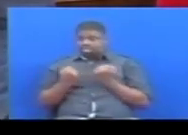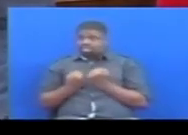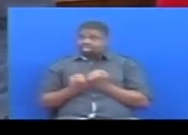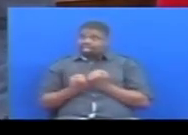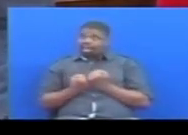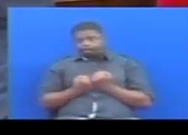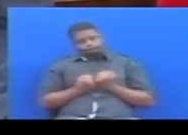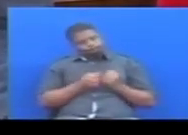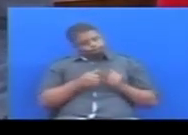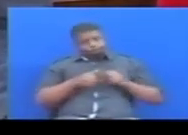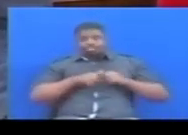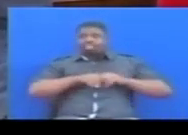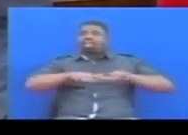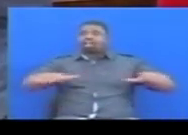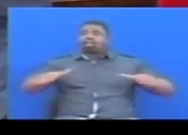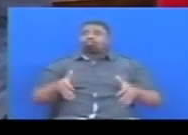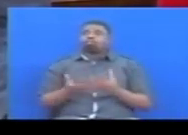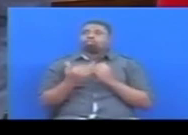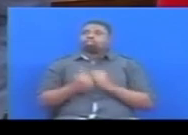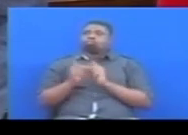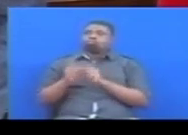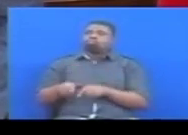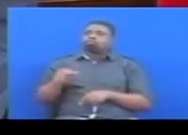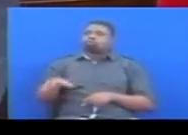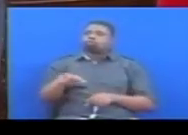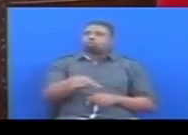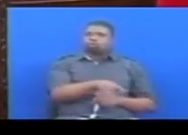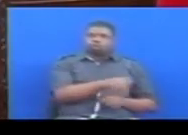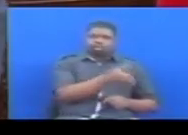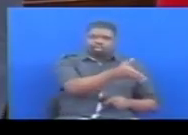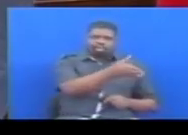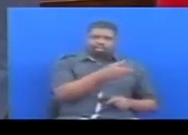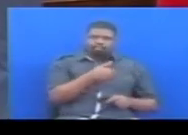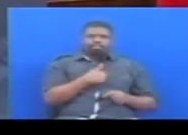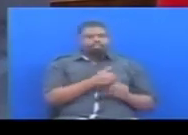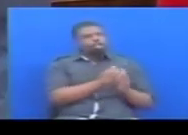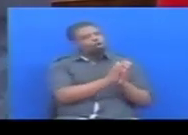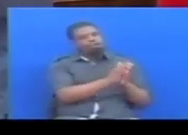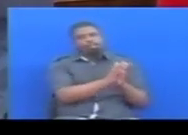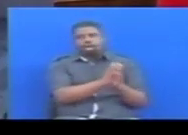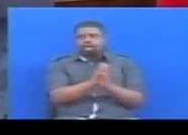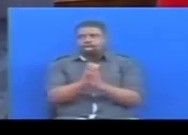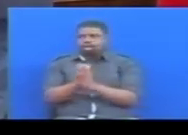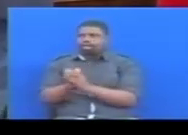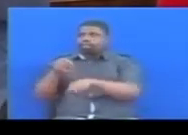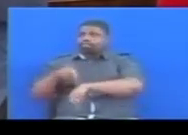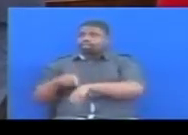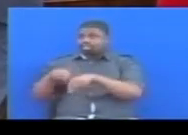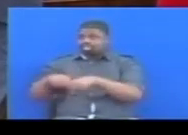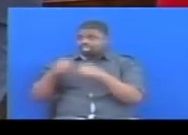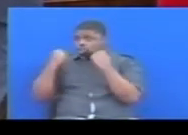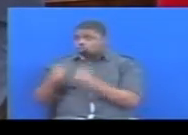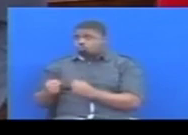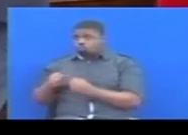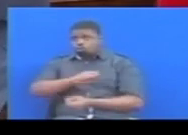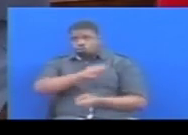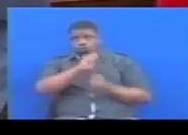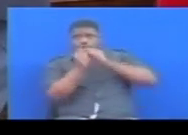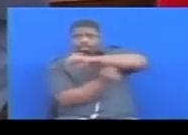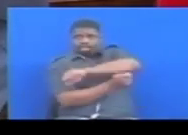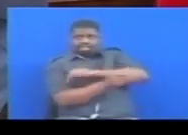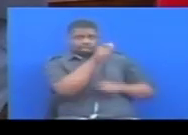mtandao ambao utawezesha kuwepo kwa soko hili. Kwa hiyo waheshimiwa bunge, mimi naomba sana katika kipindi hiki kigumu cha kubadilisha watu kuwaondoa